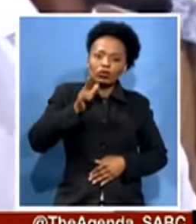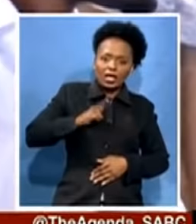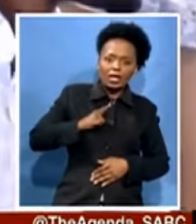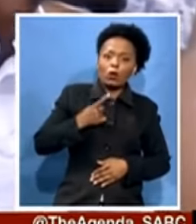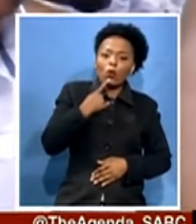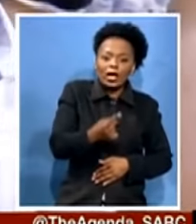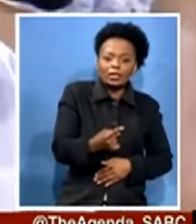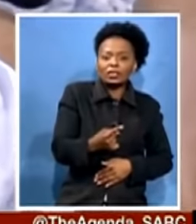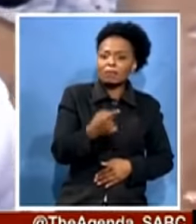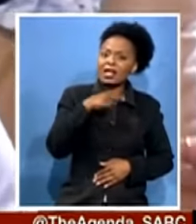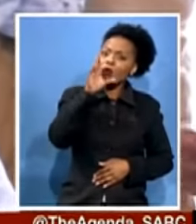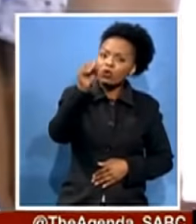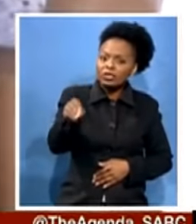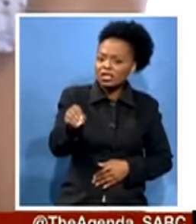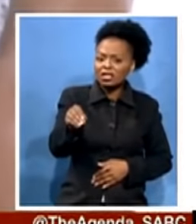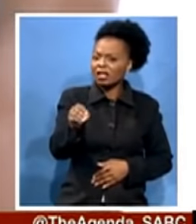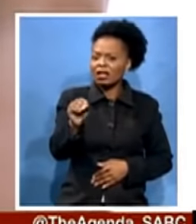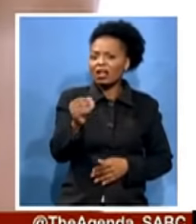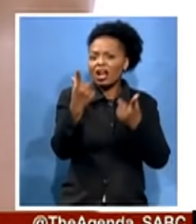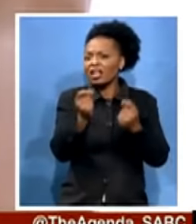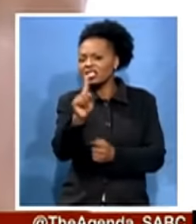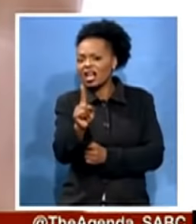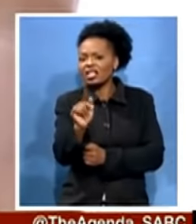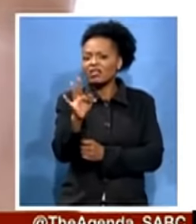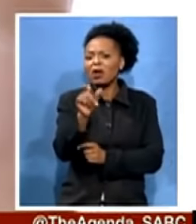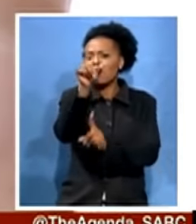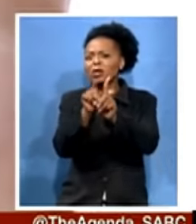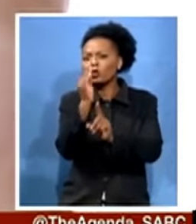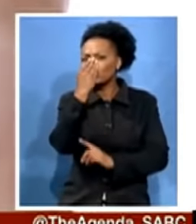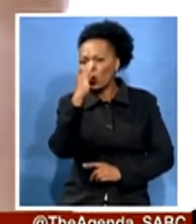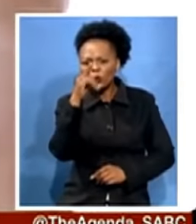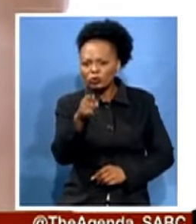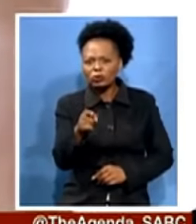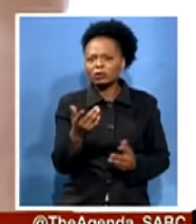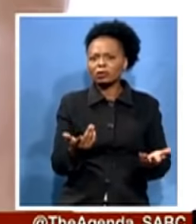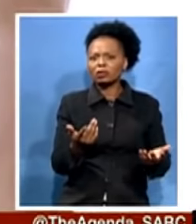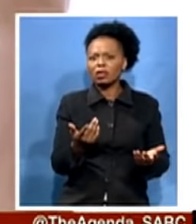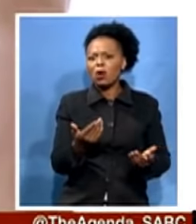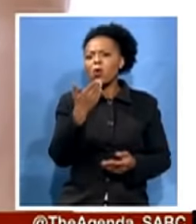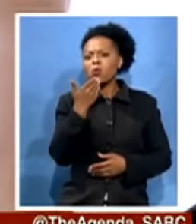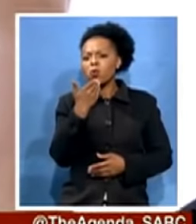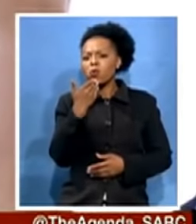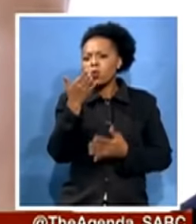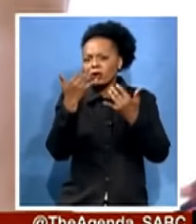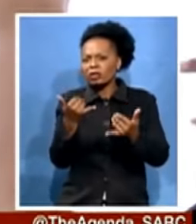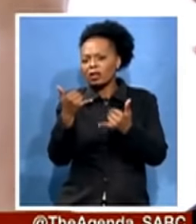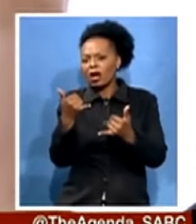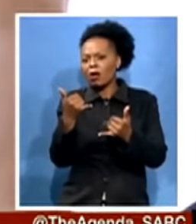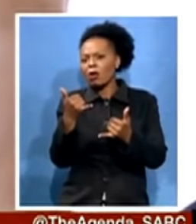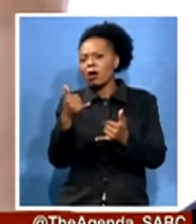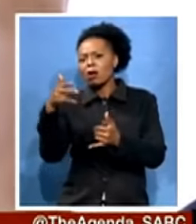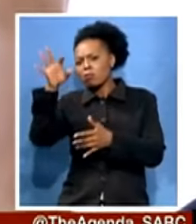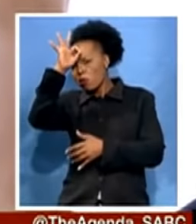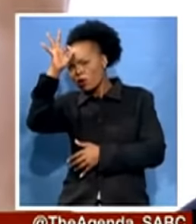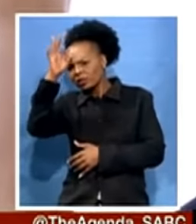umuntu eyisigebengu laba abasenkundleni zokuxhumana babona uLindani nomndeni wakhe umndeni nayo